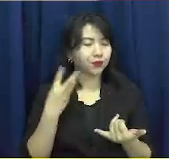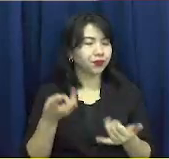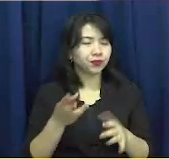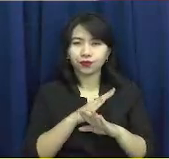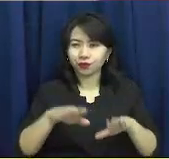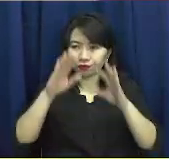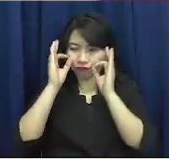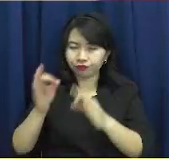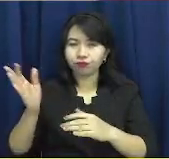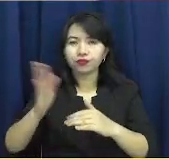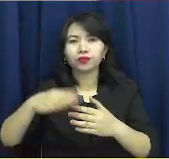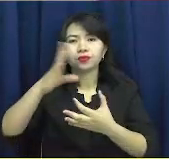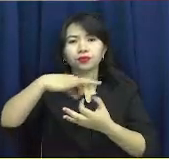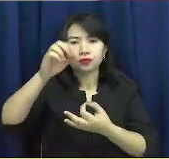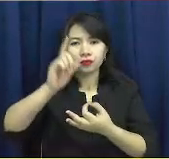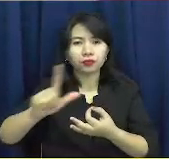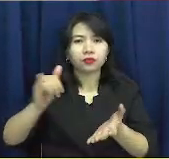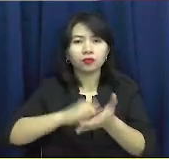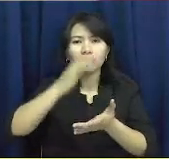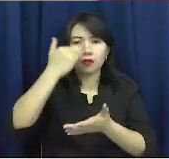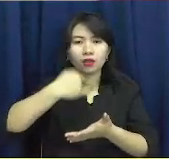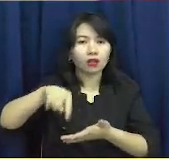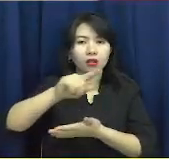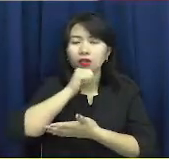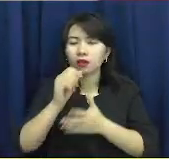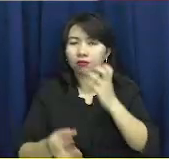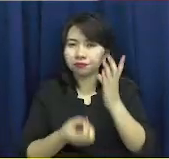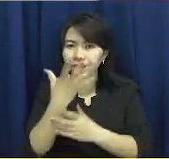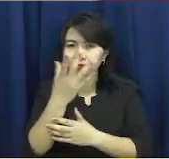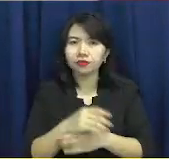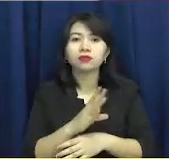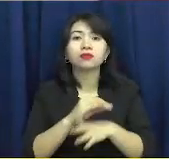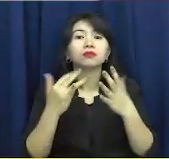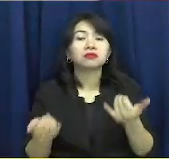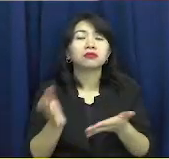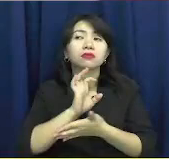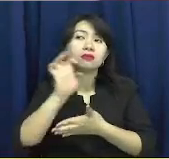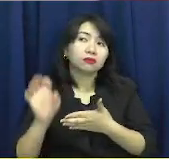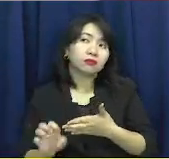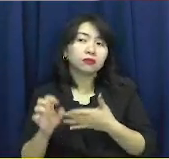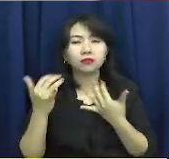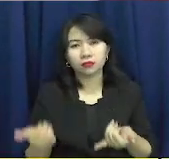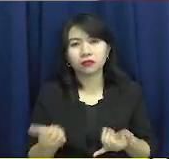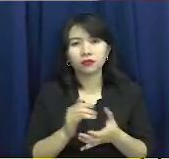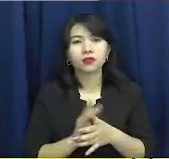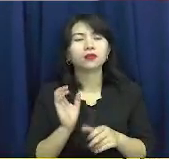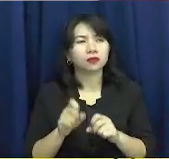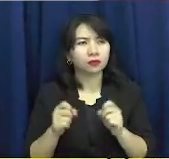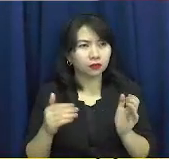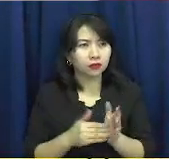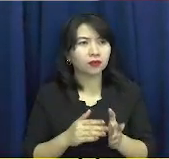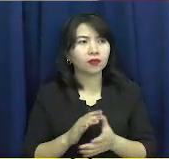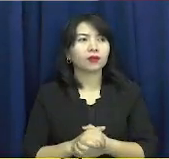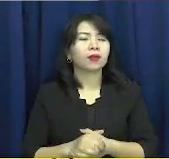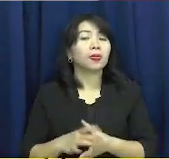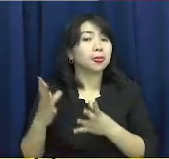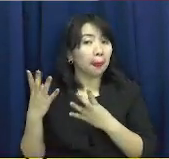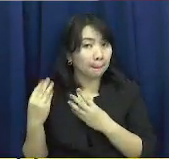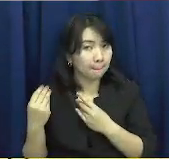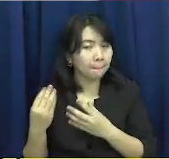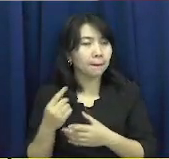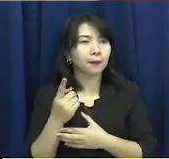spiritual kaya hindi tayo lumalago. At sa hindi natin paglago, wala na. Alright? So again, mga kapatid, I hope